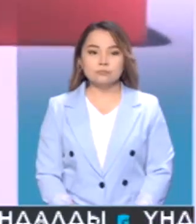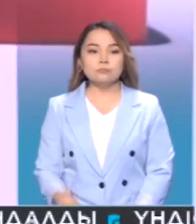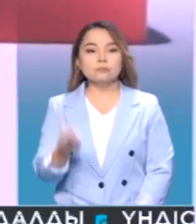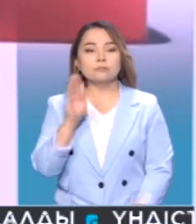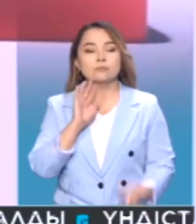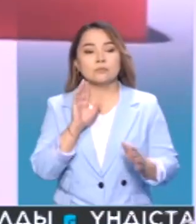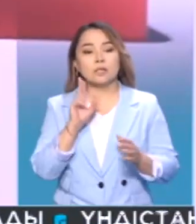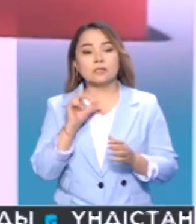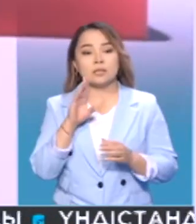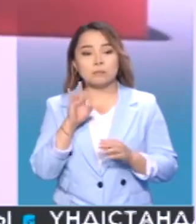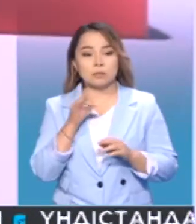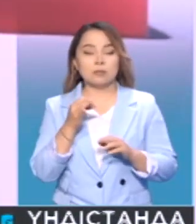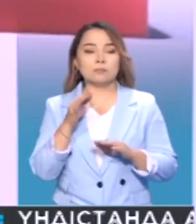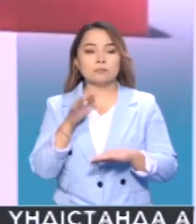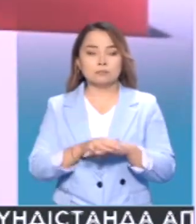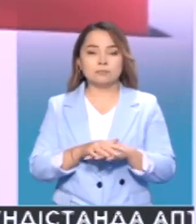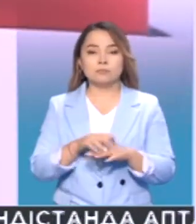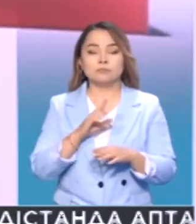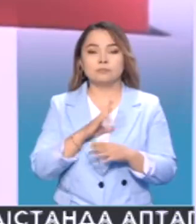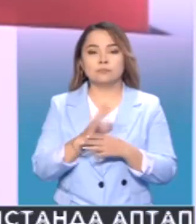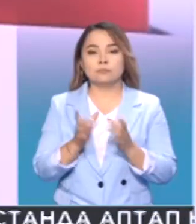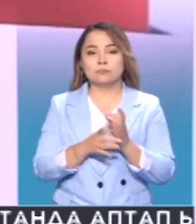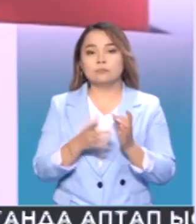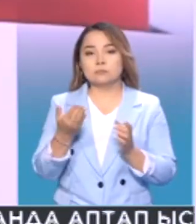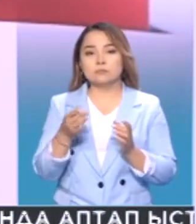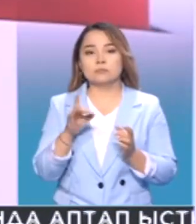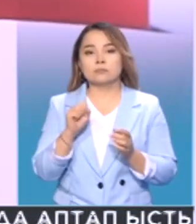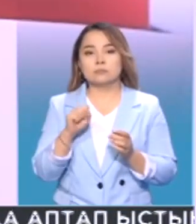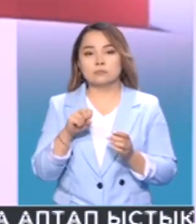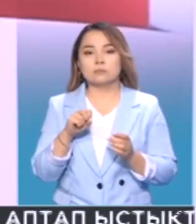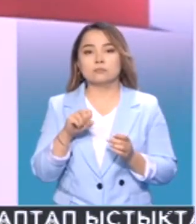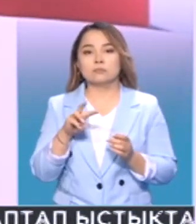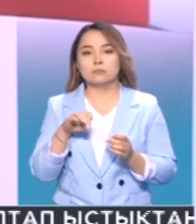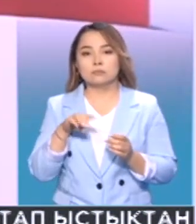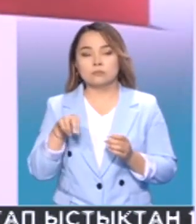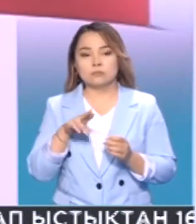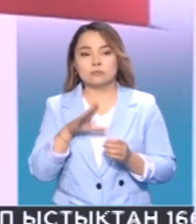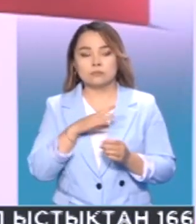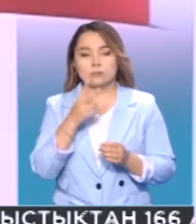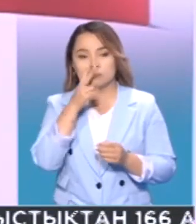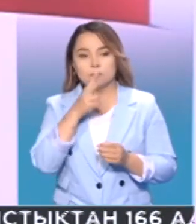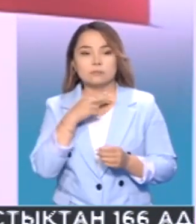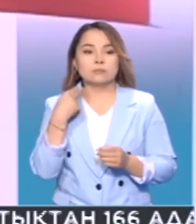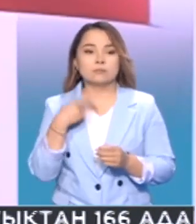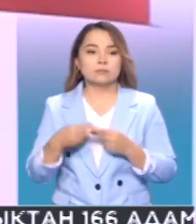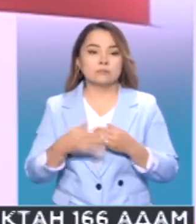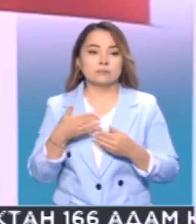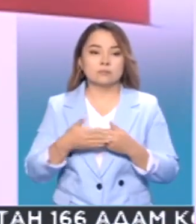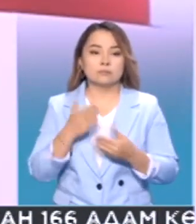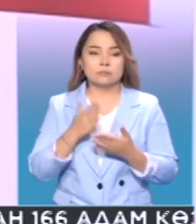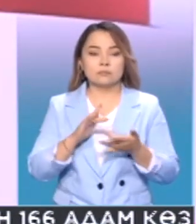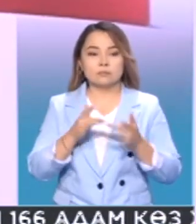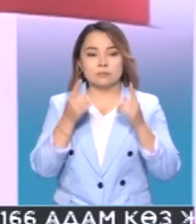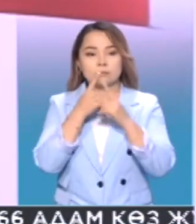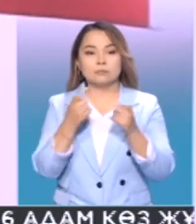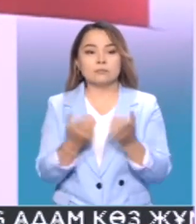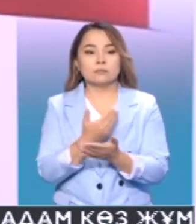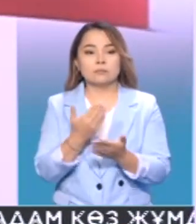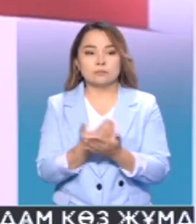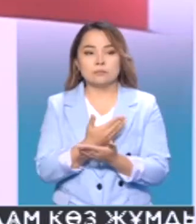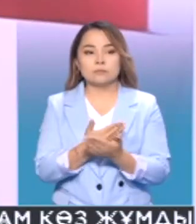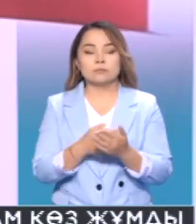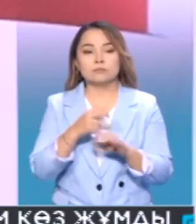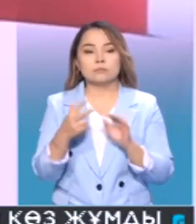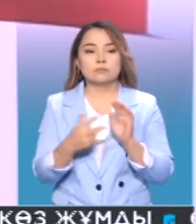Каспий банк қызметкерлерін кепілге алған Алихан Мұрадов сот шешімен 2 айға қамалды. Бұл туралы қалалық соттың ресми сайтында хабарланды. Айта